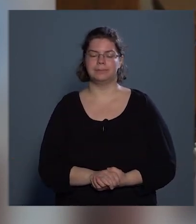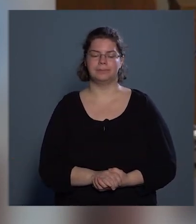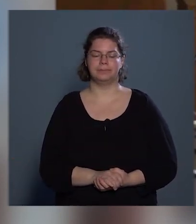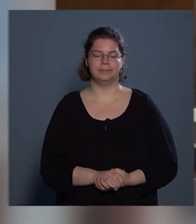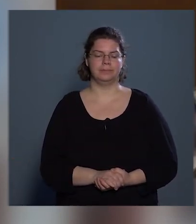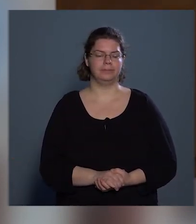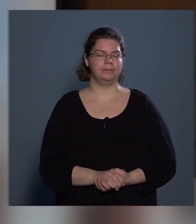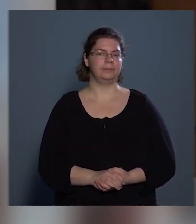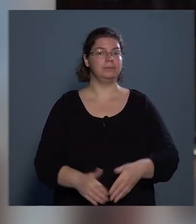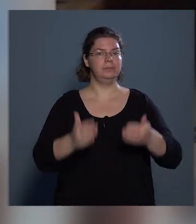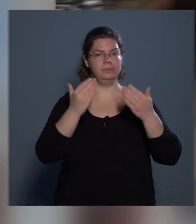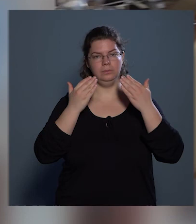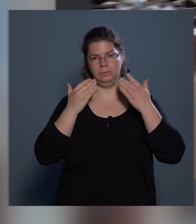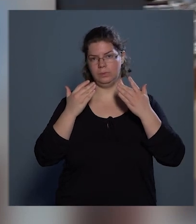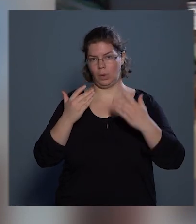Köszönöm. A